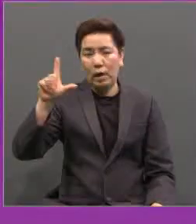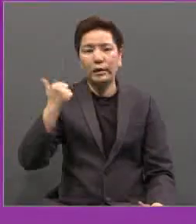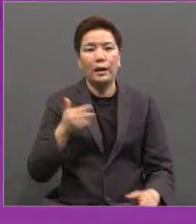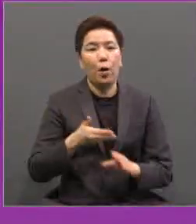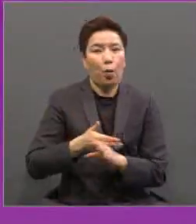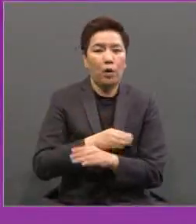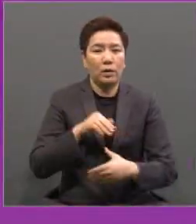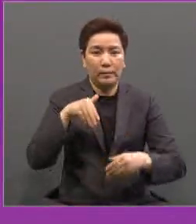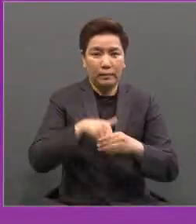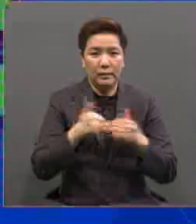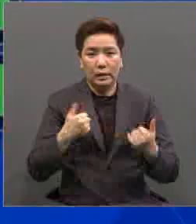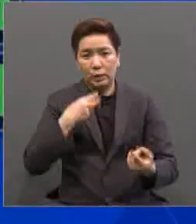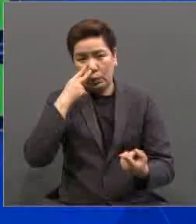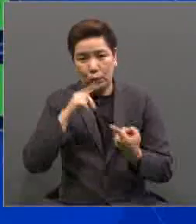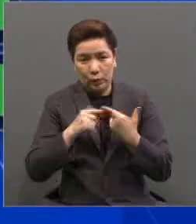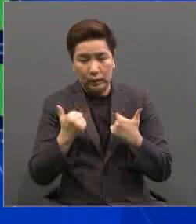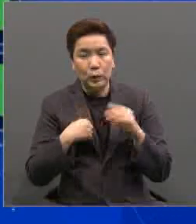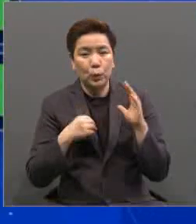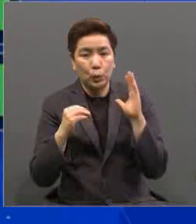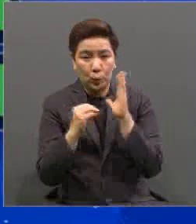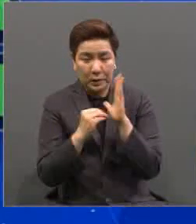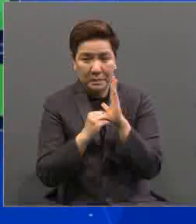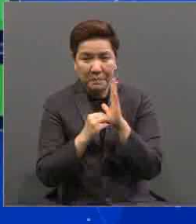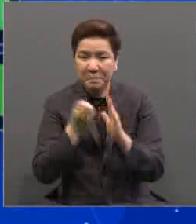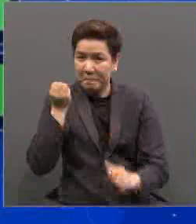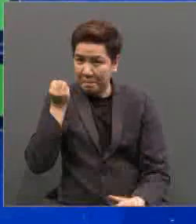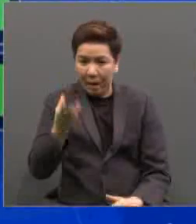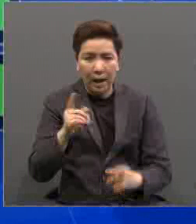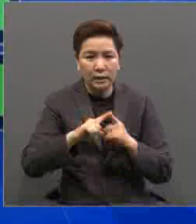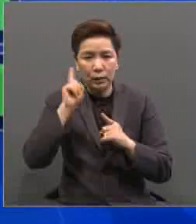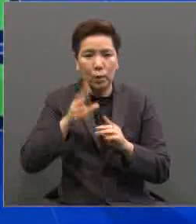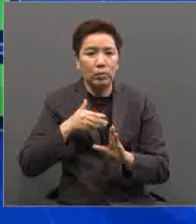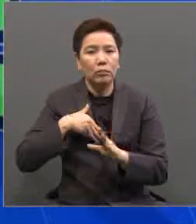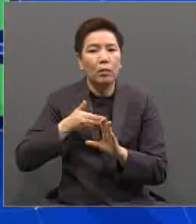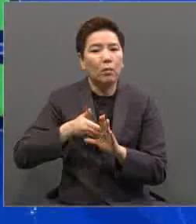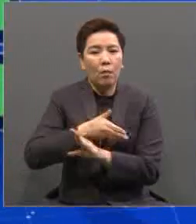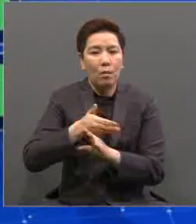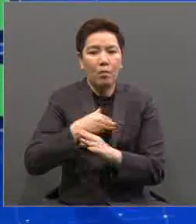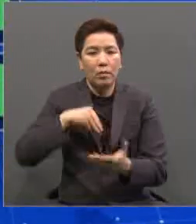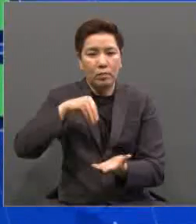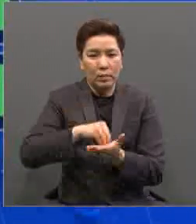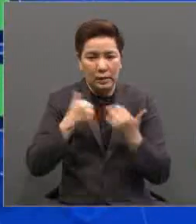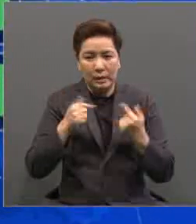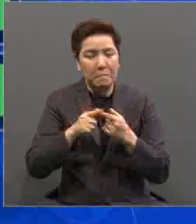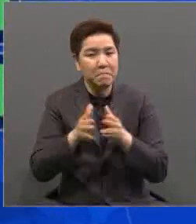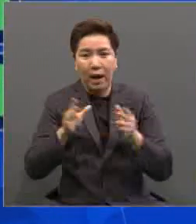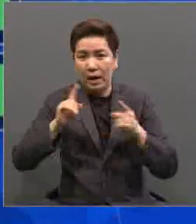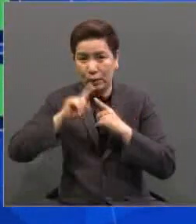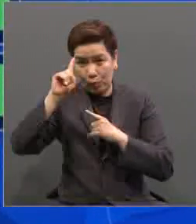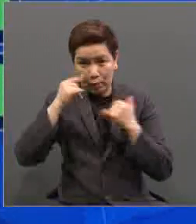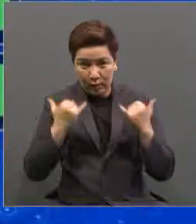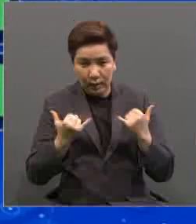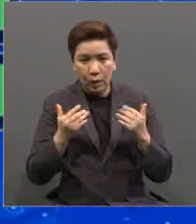โดยเฉพาะกับคุณผู้ชมคะในพื้นที่ของกรุงเทพฯมีผู้ลงทะเบียนขอใช้สิทธิ์เลือกตั้งล่วงหน้าเนี่ยมากที่สุดนะคะ